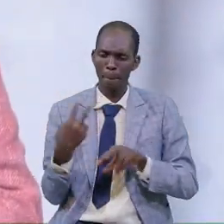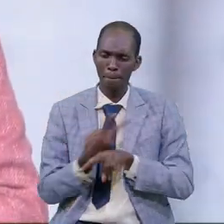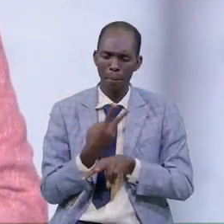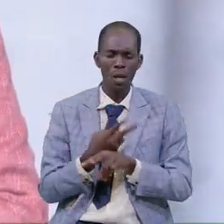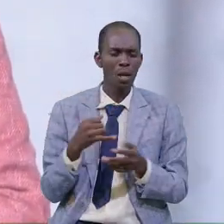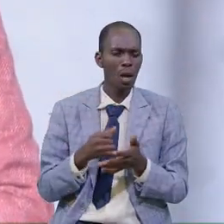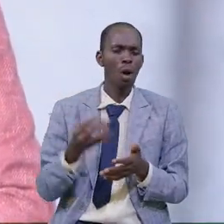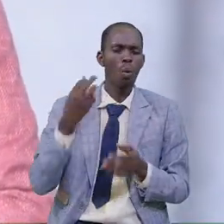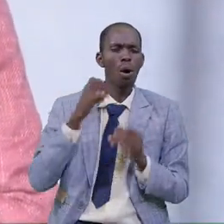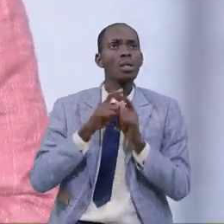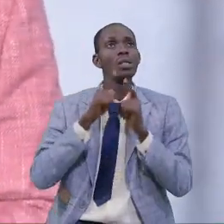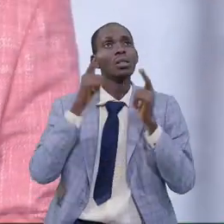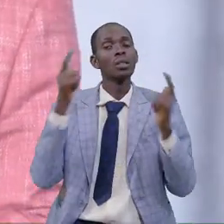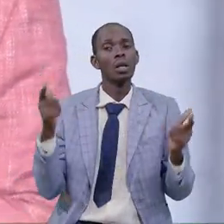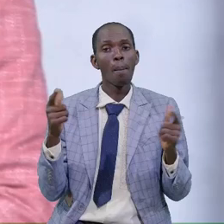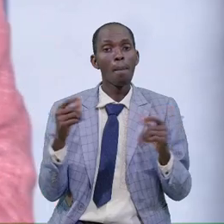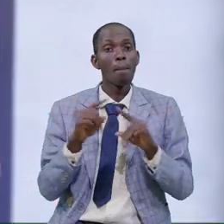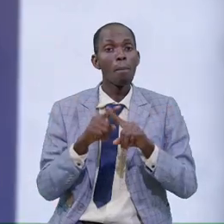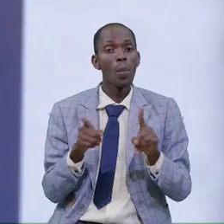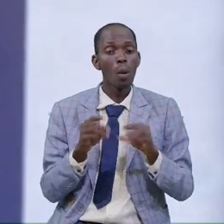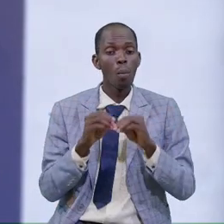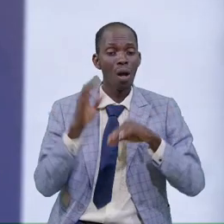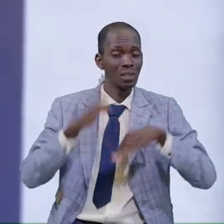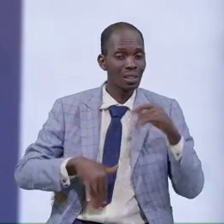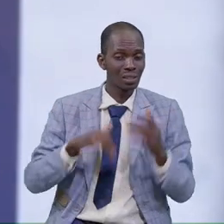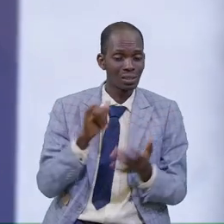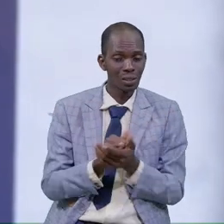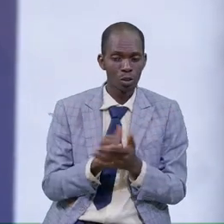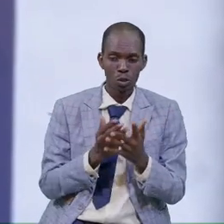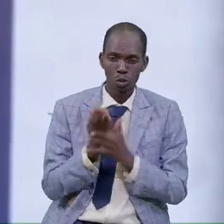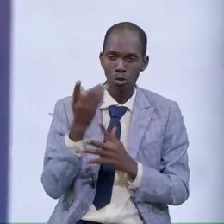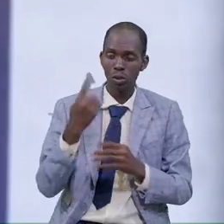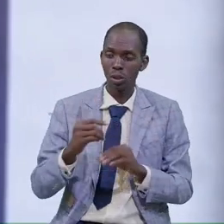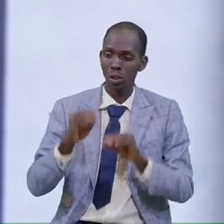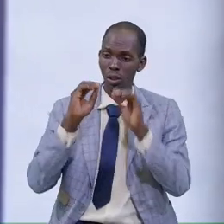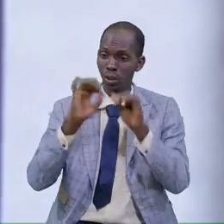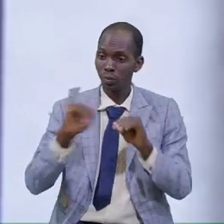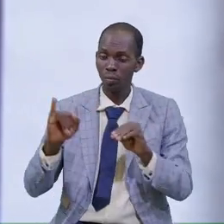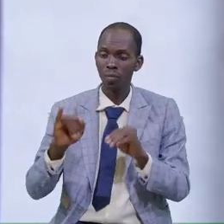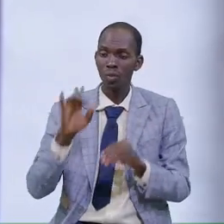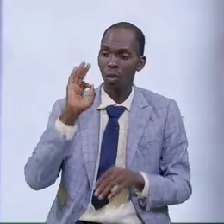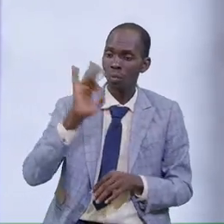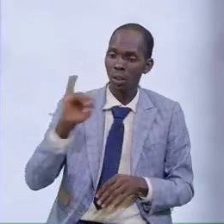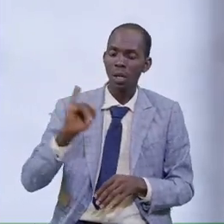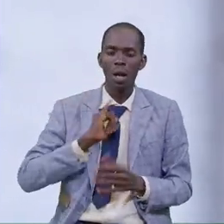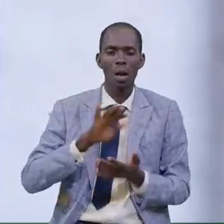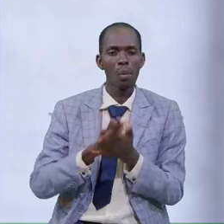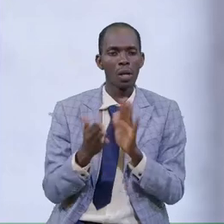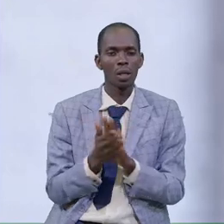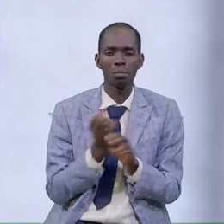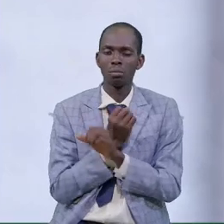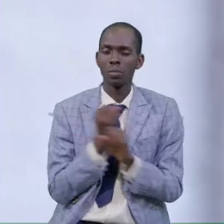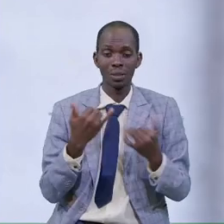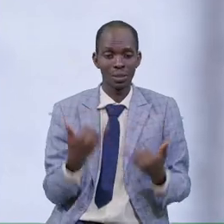maintenant, au-delà de ça, à travers tes messages, je suis né de nouveau. Je suis maintenant et je vais au